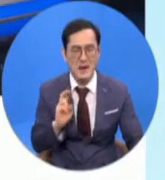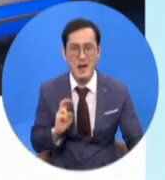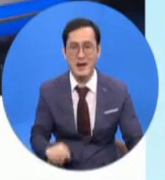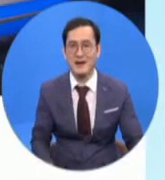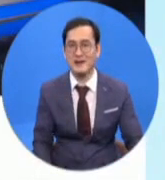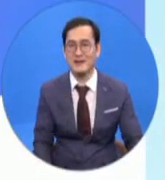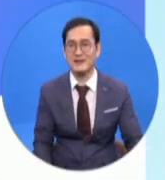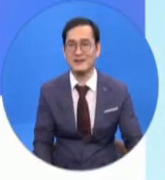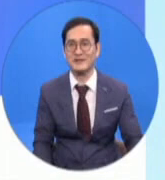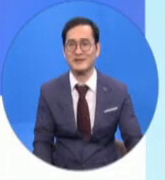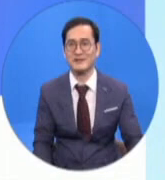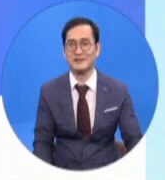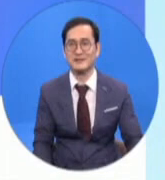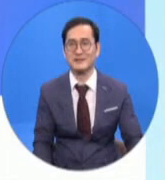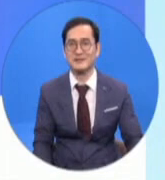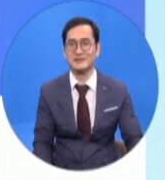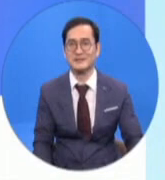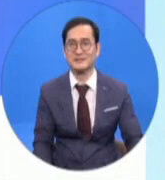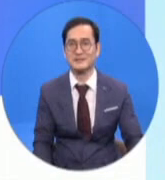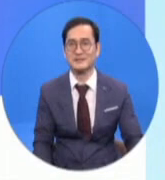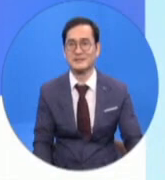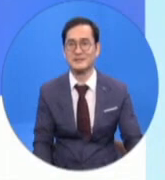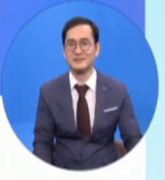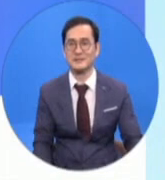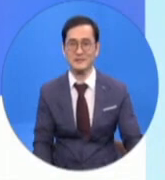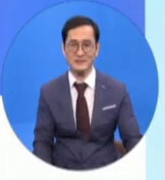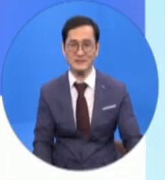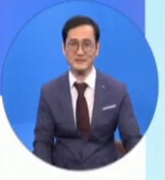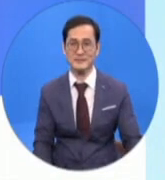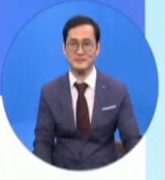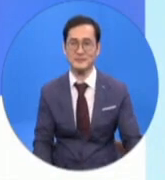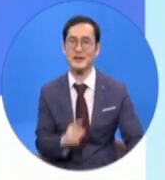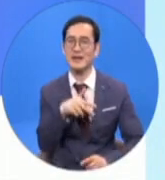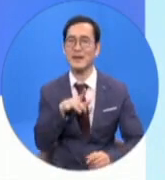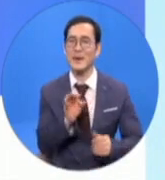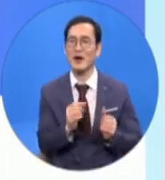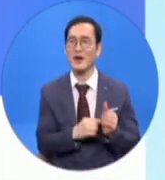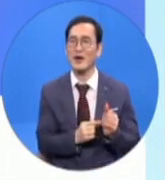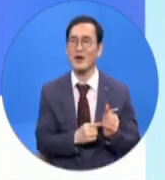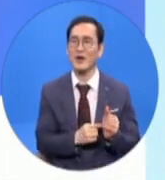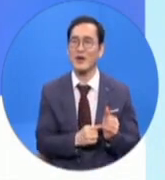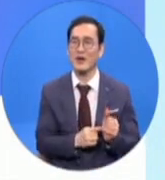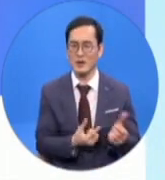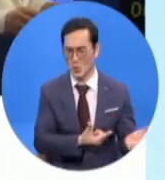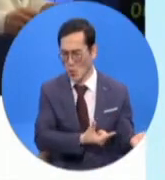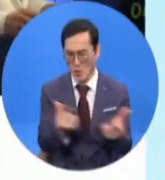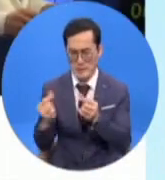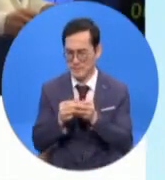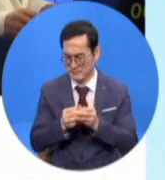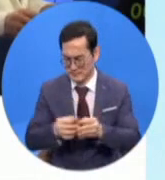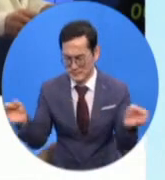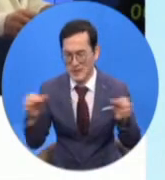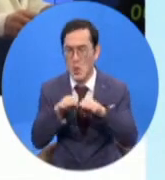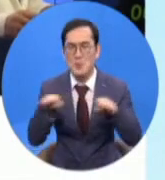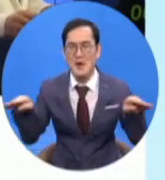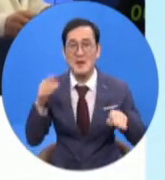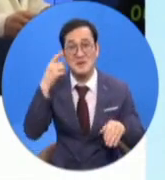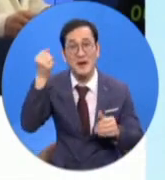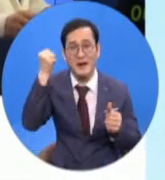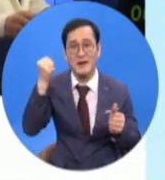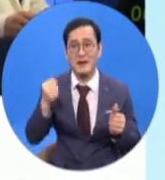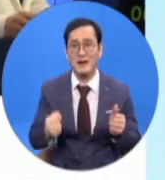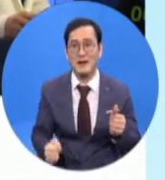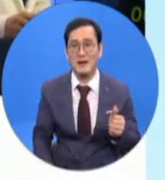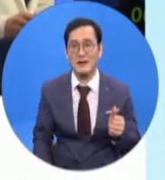생각하면서 말을 했겠죠 근데 왜 저렇게 스텝 있고 있냐며 는 이재명 지 자는 모두가 똑같아 야지 공정하다고 얘기를 하잖아요 예 때